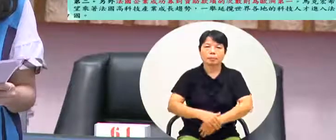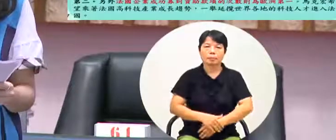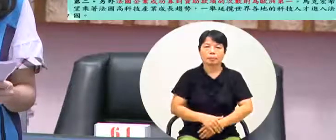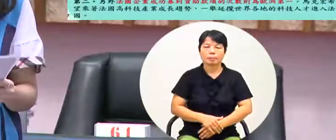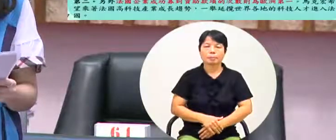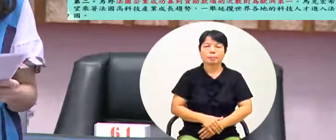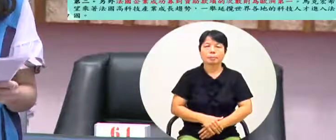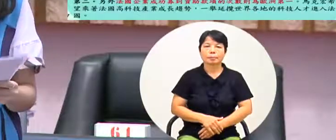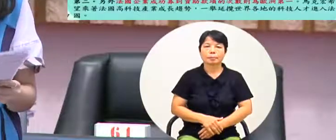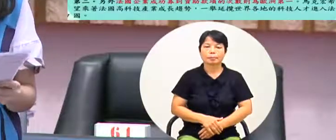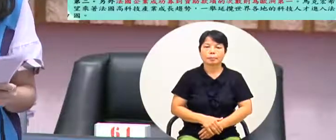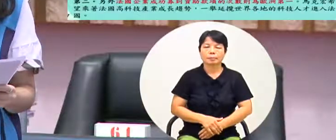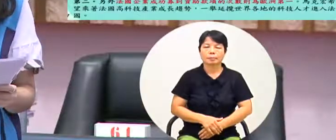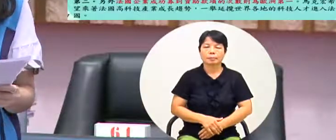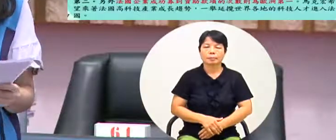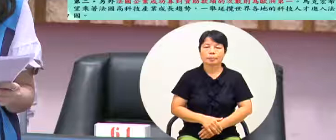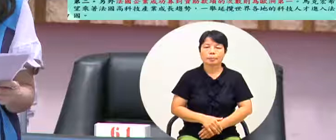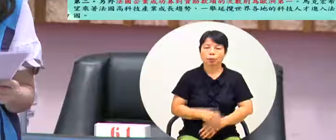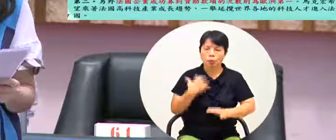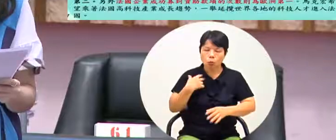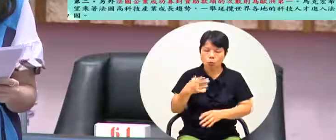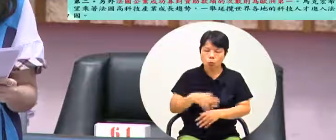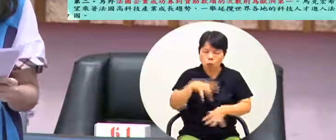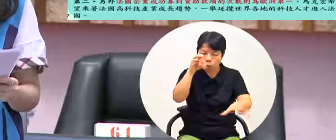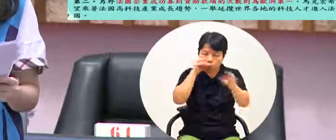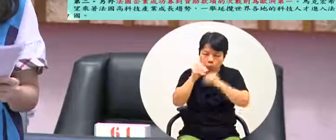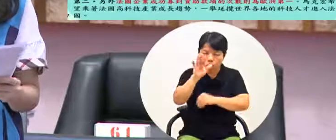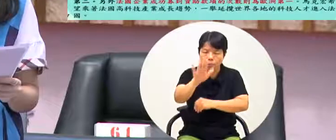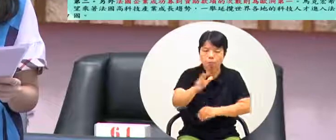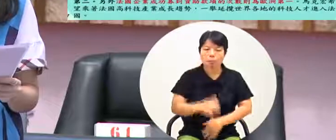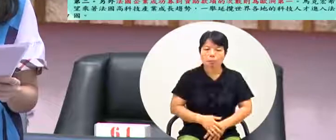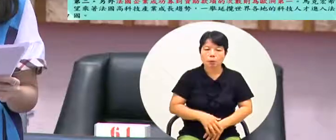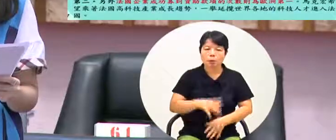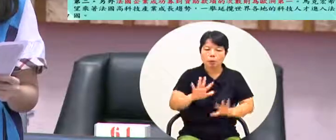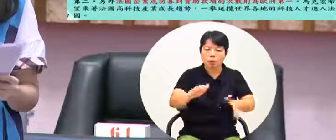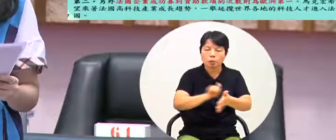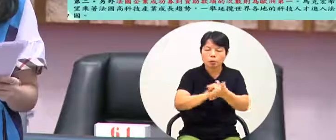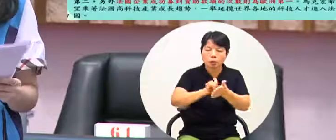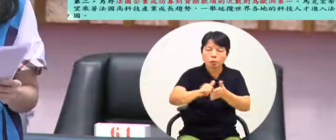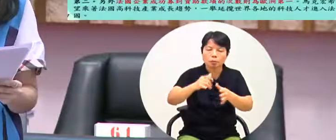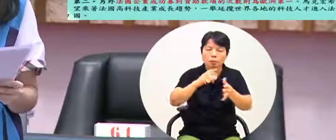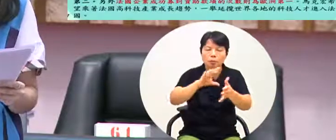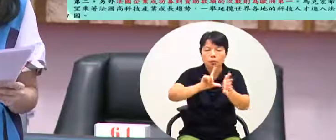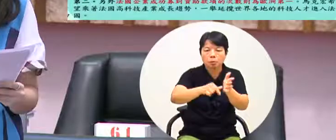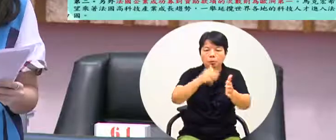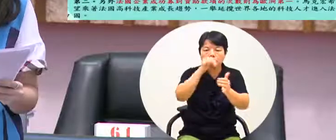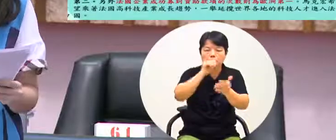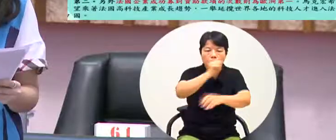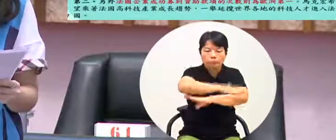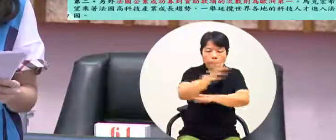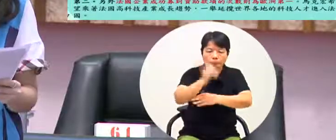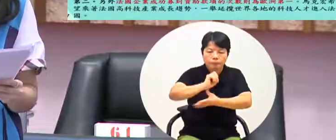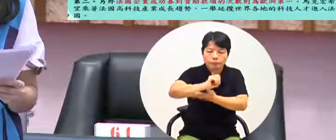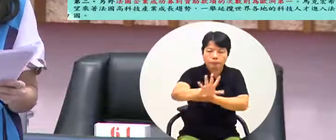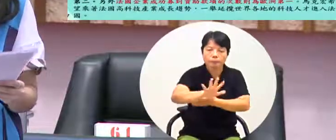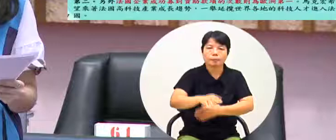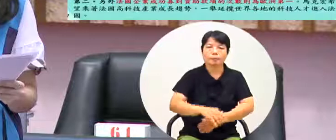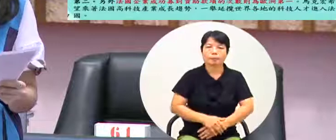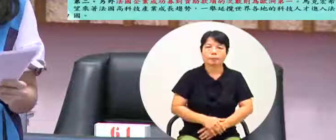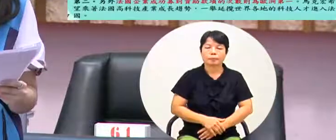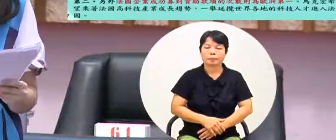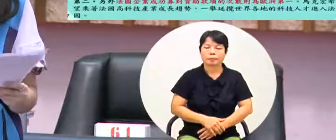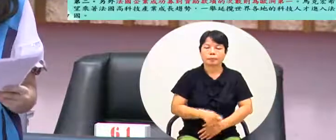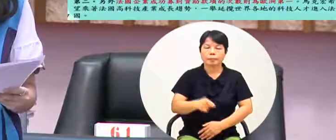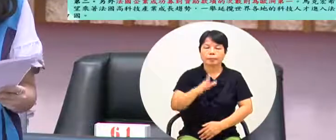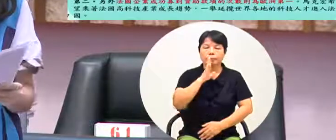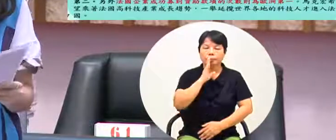一些资料，根据《纽约时报》的报道哦，所以它其实是由1920年